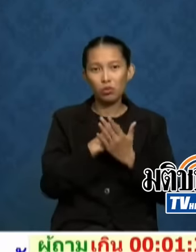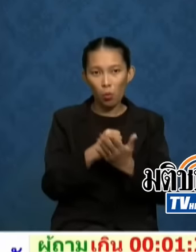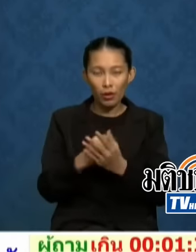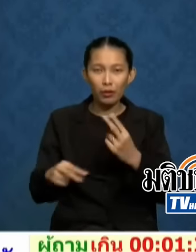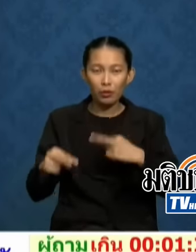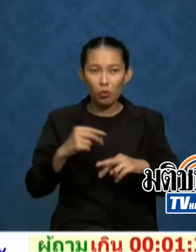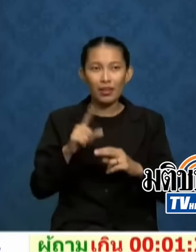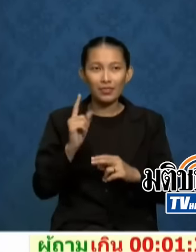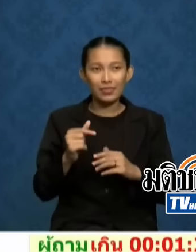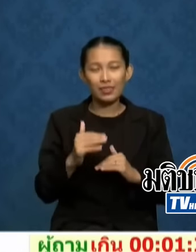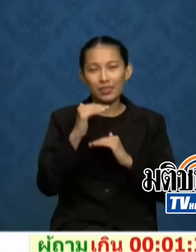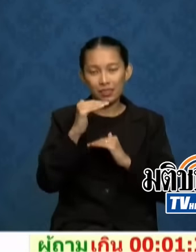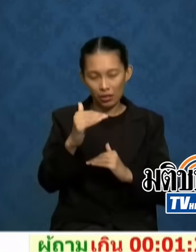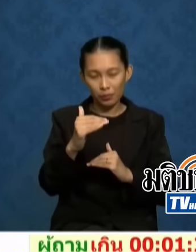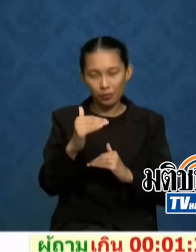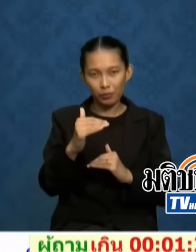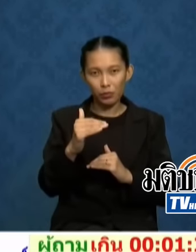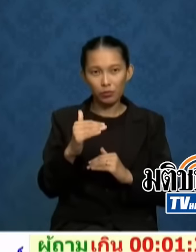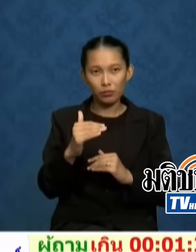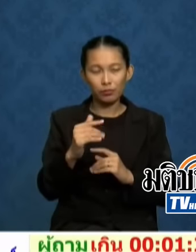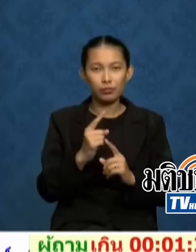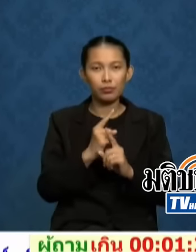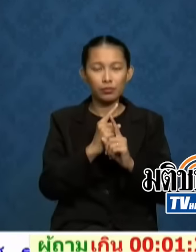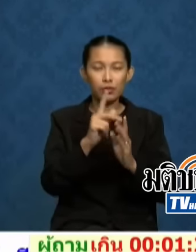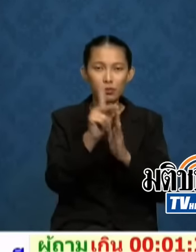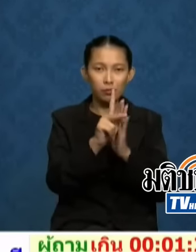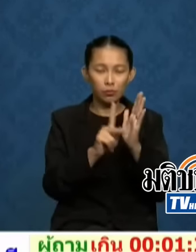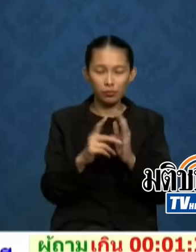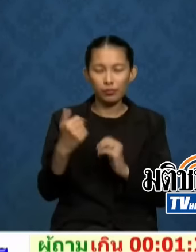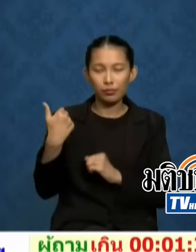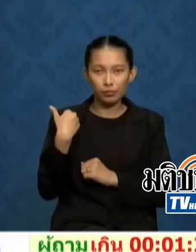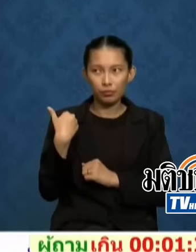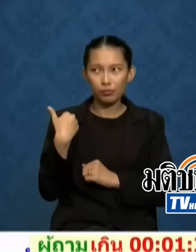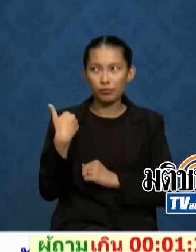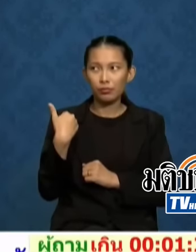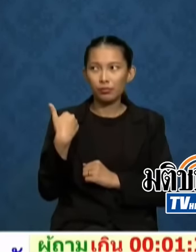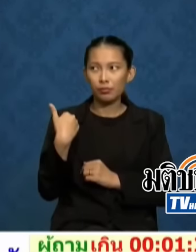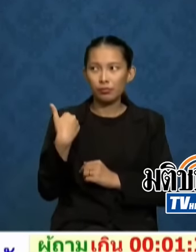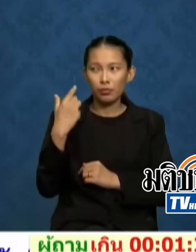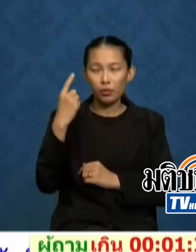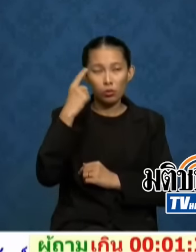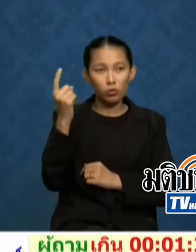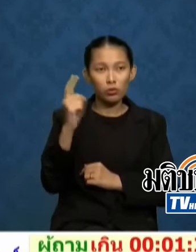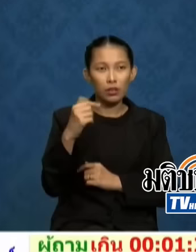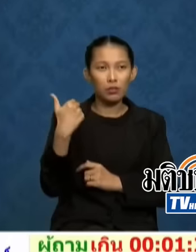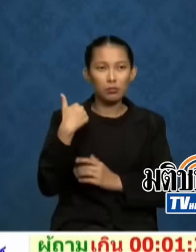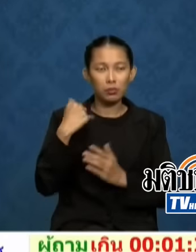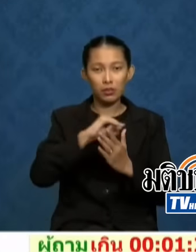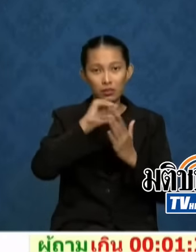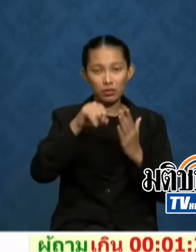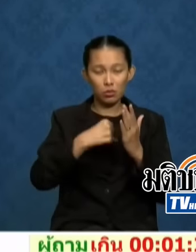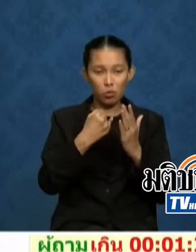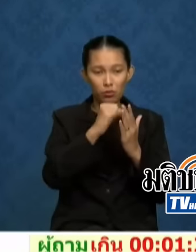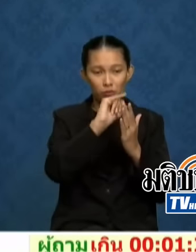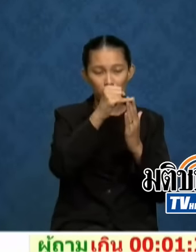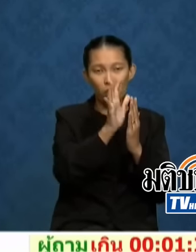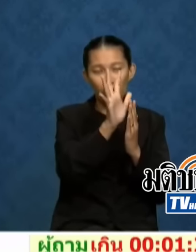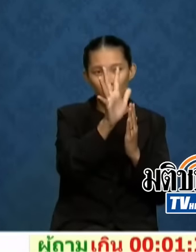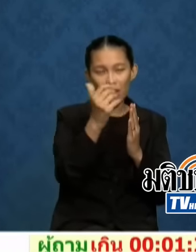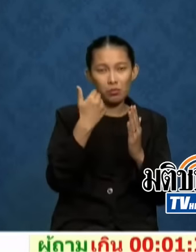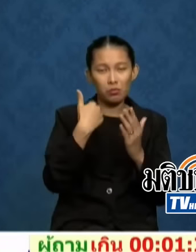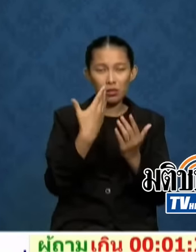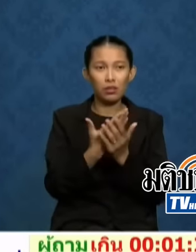านะครับตามกรอบตามหลักเกณฑ์ที่มีอยู่ในกฎหมายนะครับอันนี้ก็ที่ทราบมาเบื้องต้นก็มีอยู่5จังหวัดด้วยกันที่ขยายวงเงิน